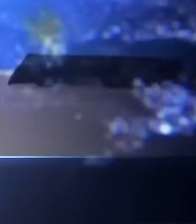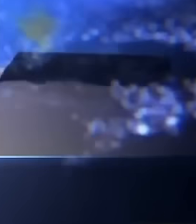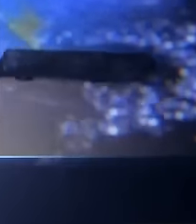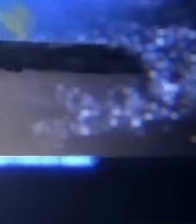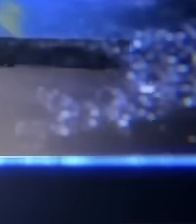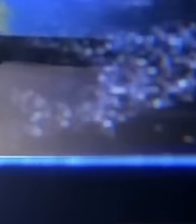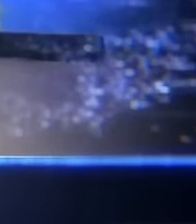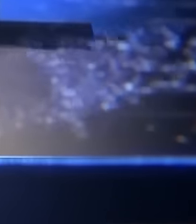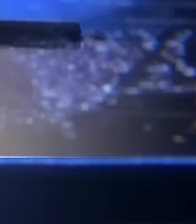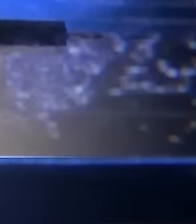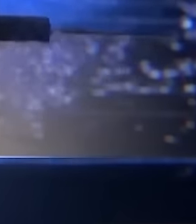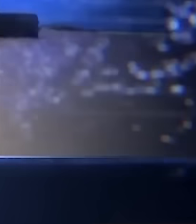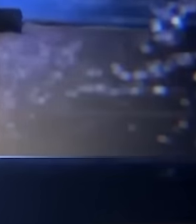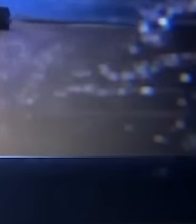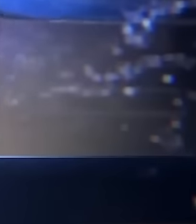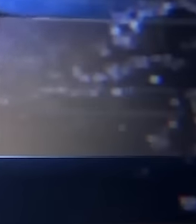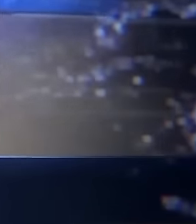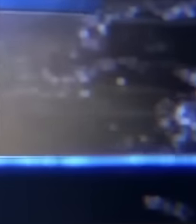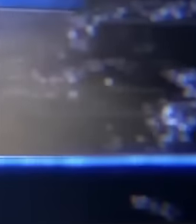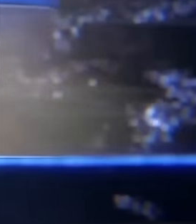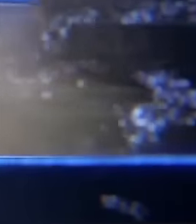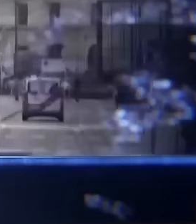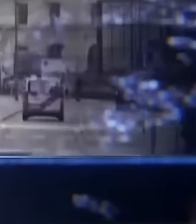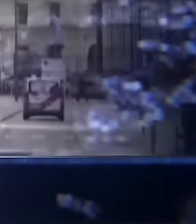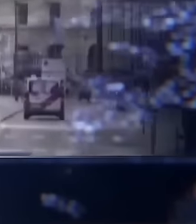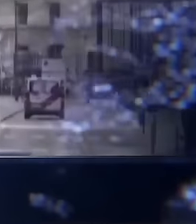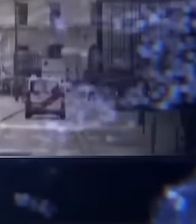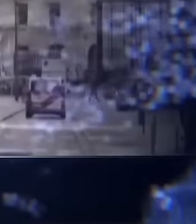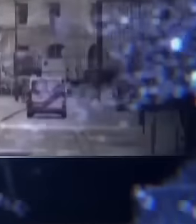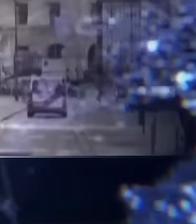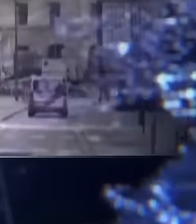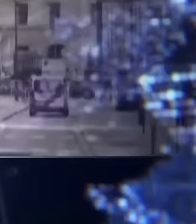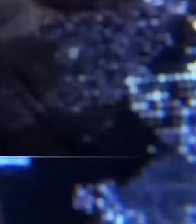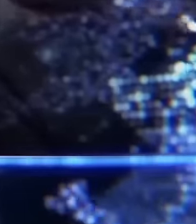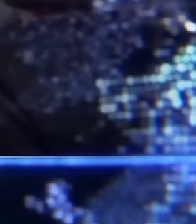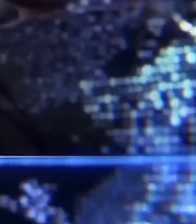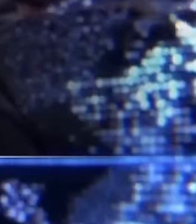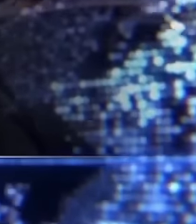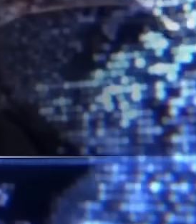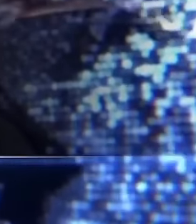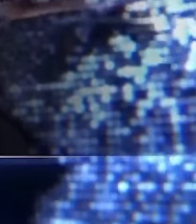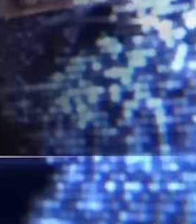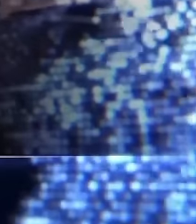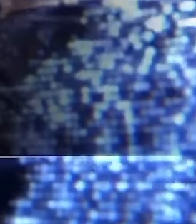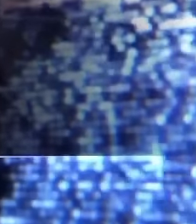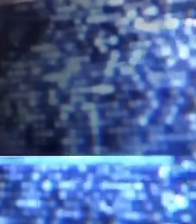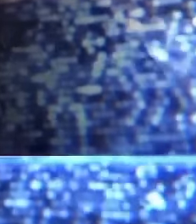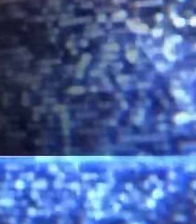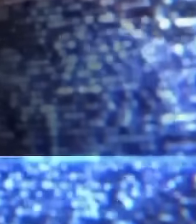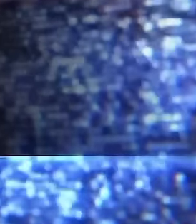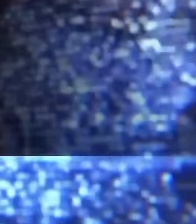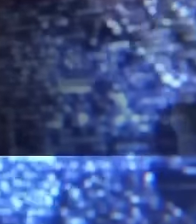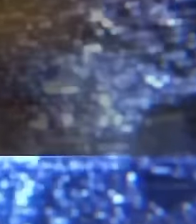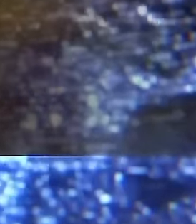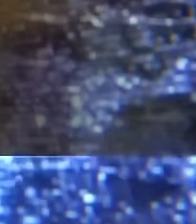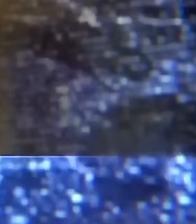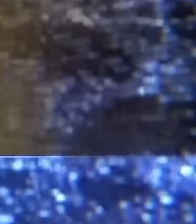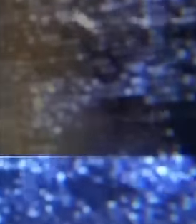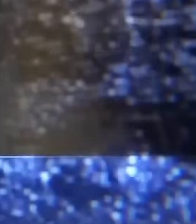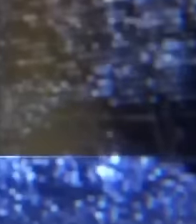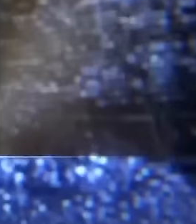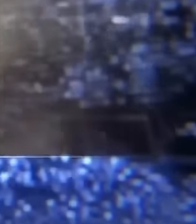Bashkimi Evropian çel më 15 tetor kapitujt e parë të negociatave me Shqipërinë, duke dhënë fund një ngërçi që zgjat prej 2 vjetësh. Këshilli i ambasadorëve